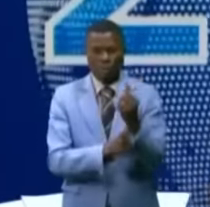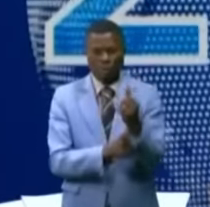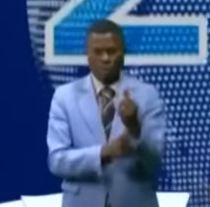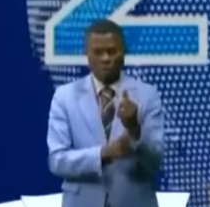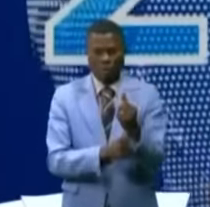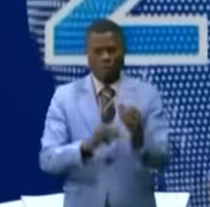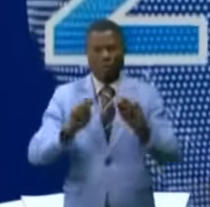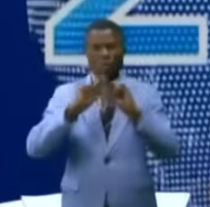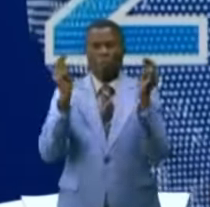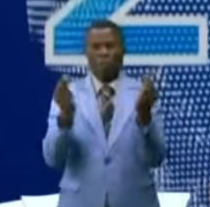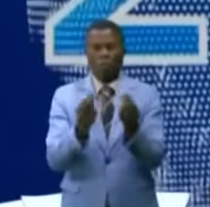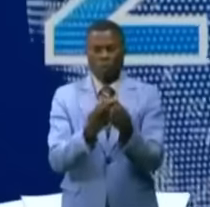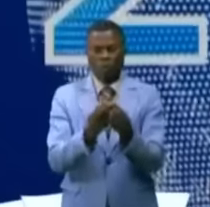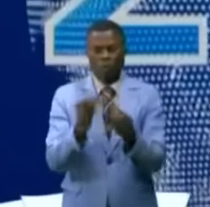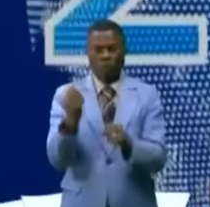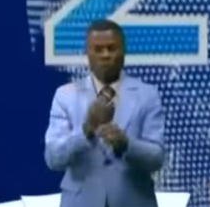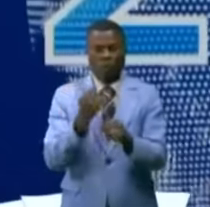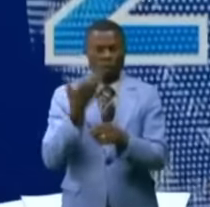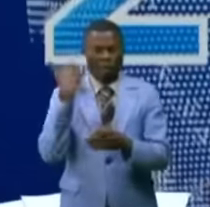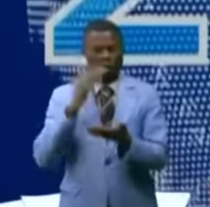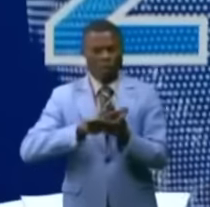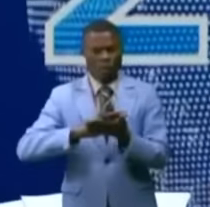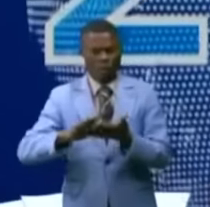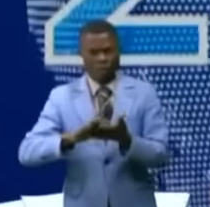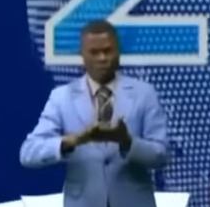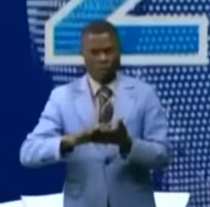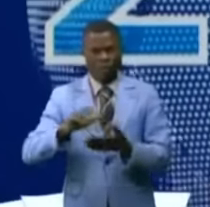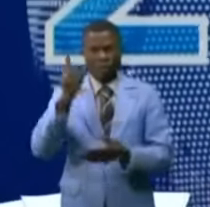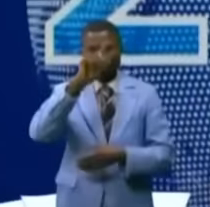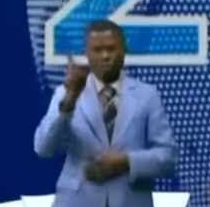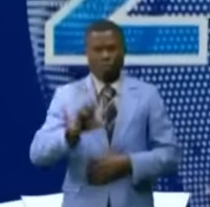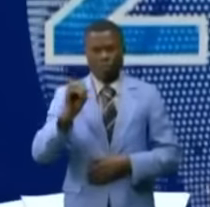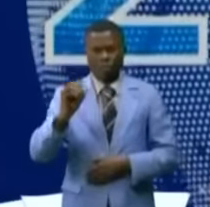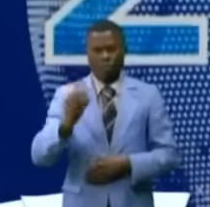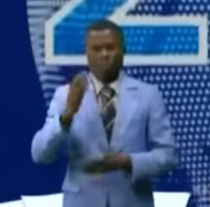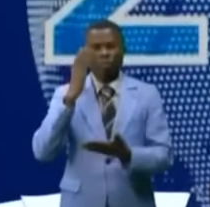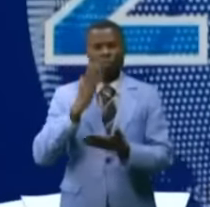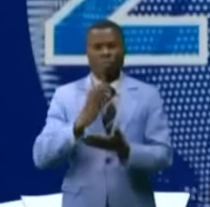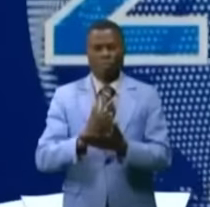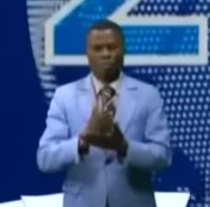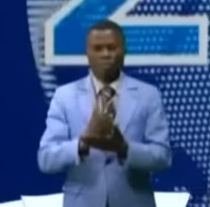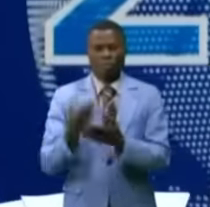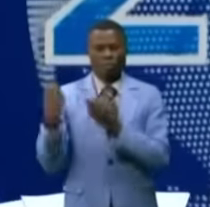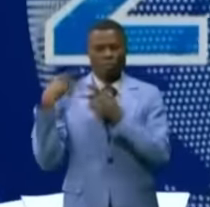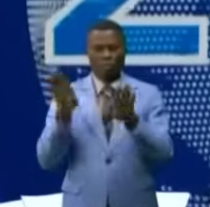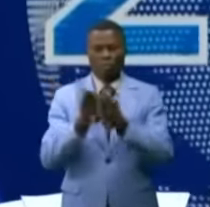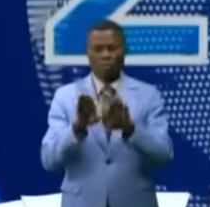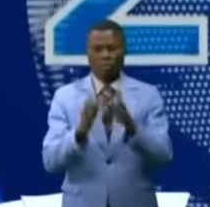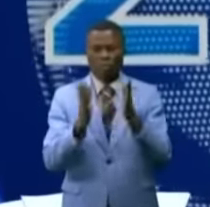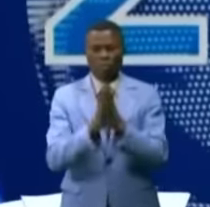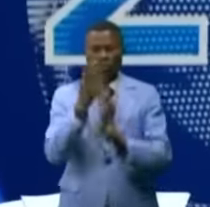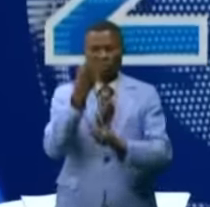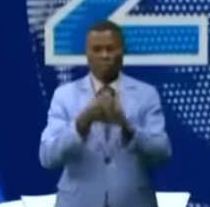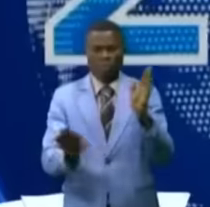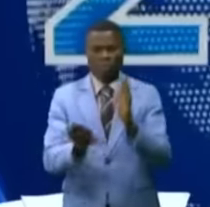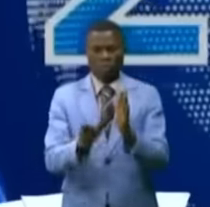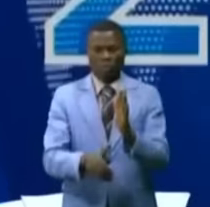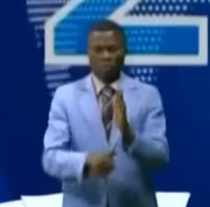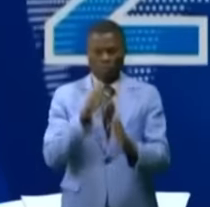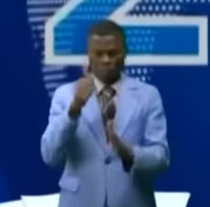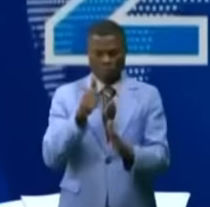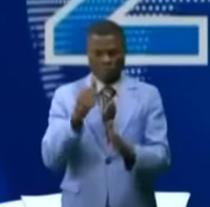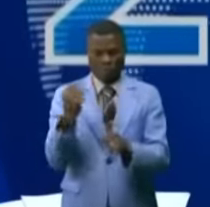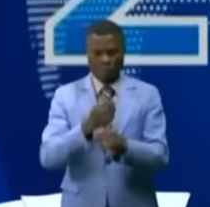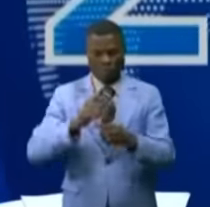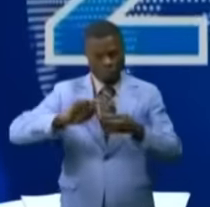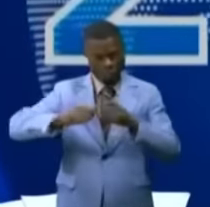son usine de traitement d'eau potable de l'ozone est en arrêt depuis la nuit du 10 novembre 2023 suite aux travaux